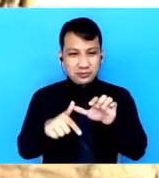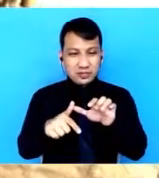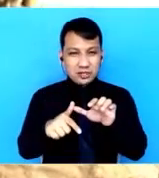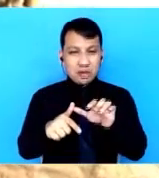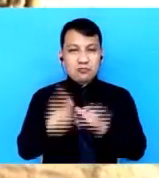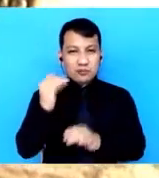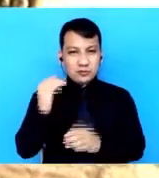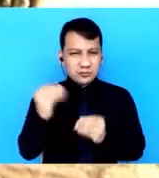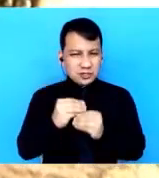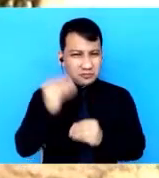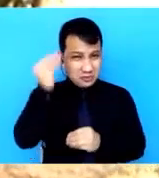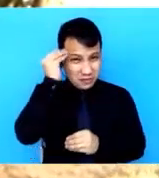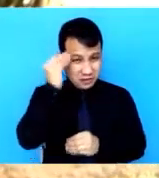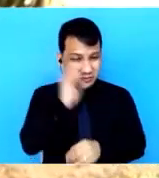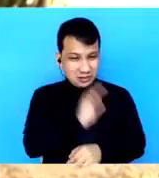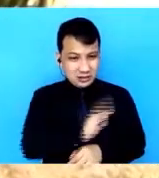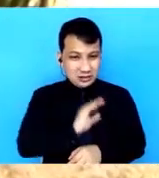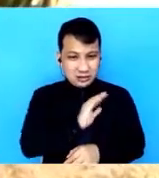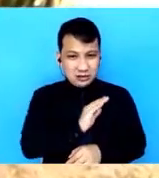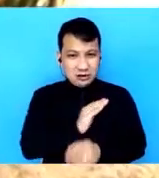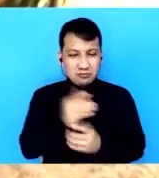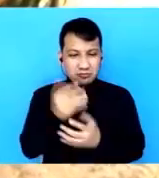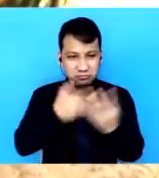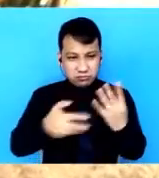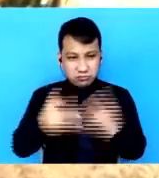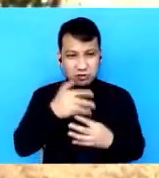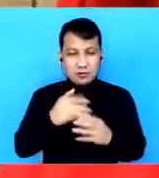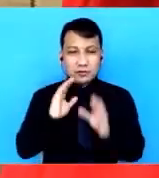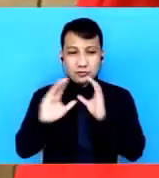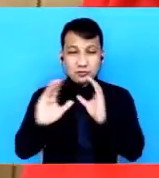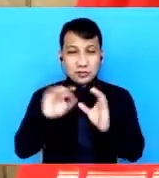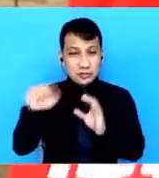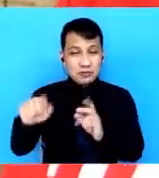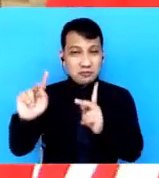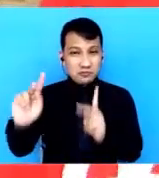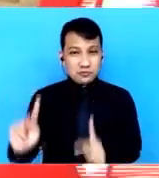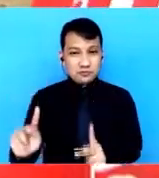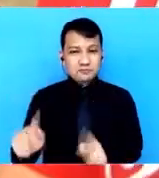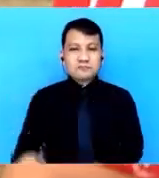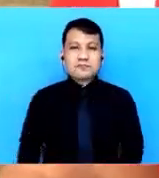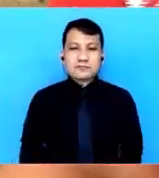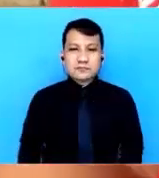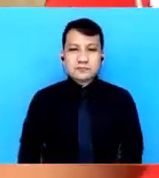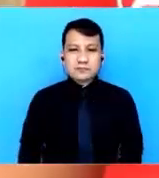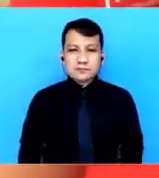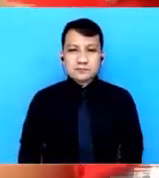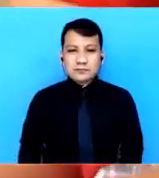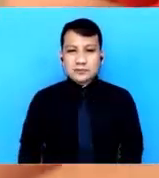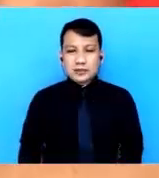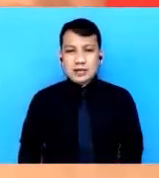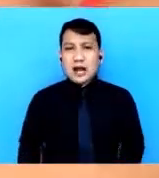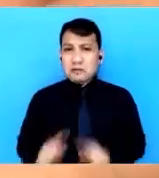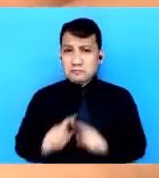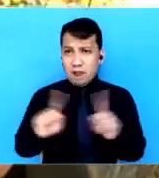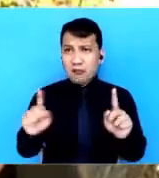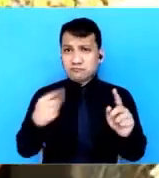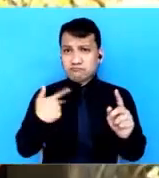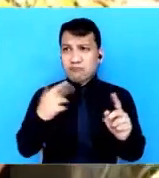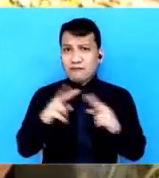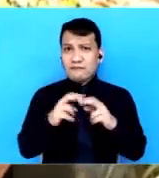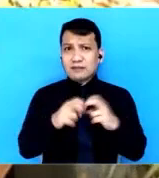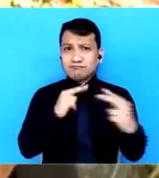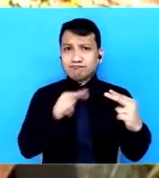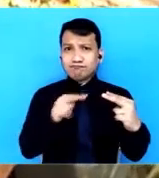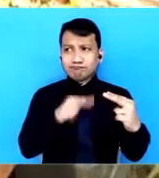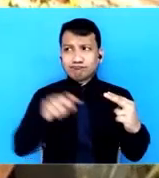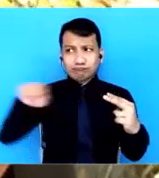ang pag-uugali, pakikitungo at komunikasyon sa kapwa. Sa kabila ng kanyang kondisyon, full support sa